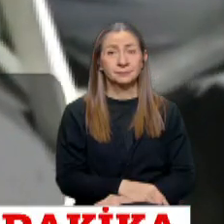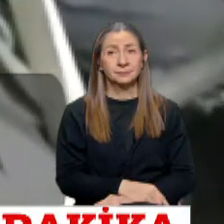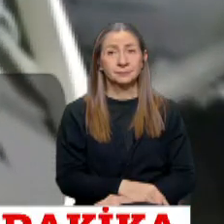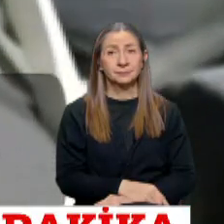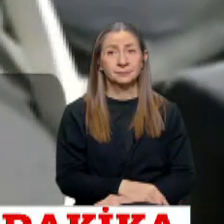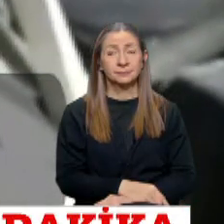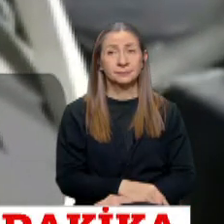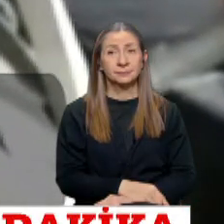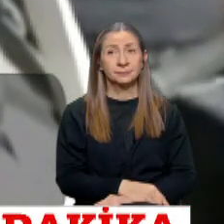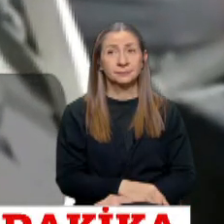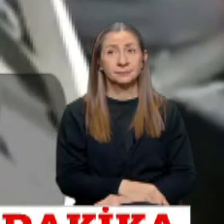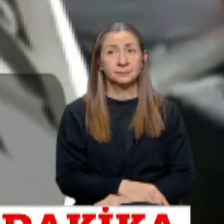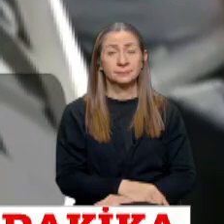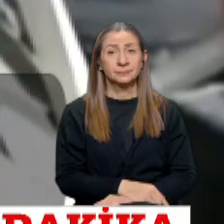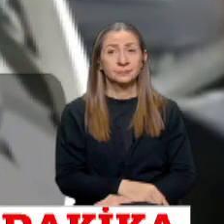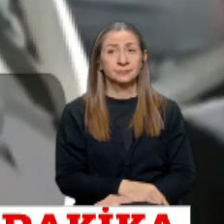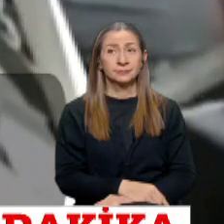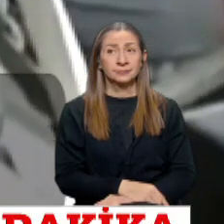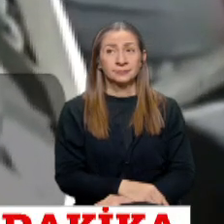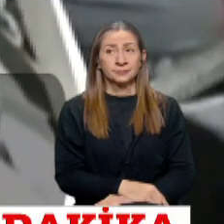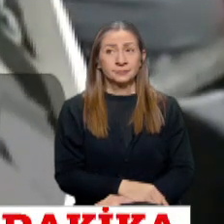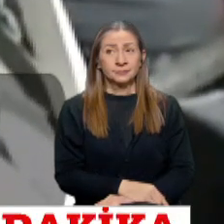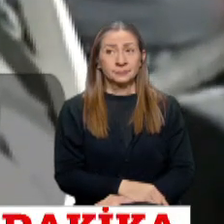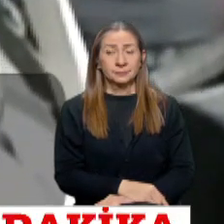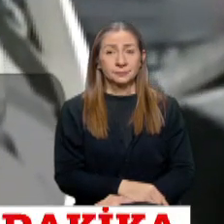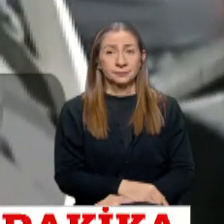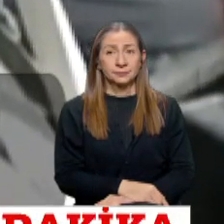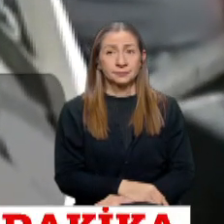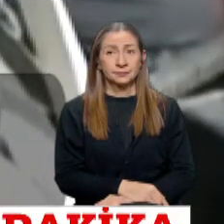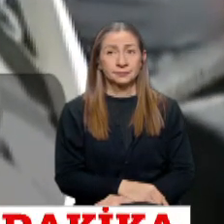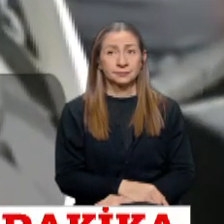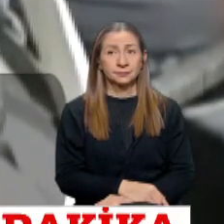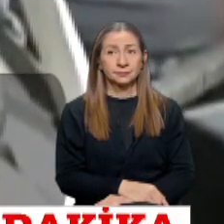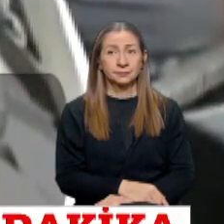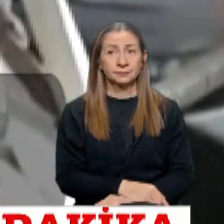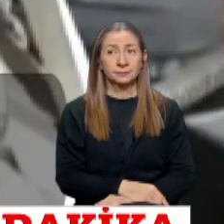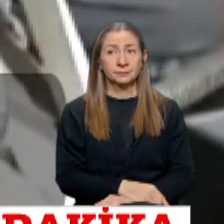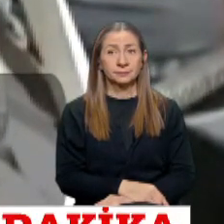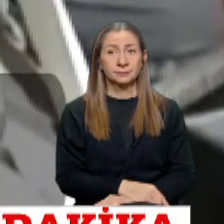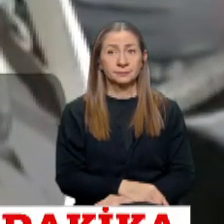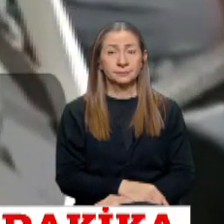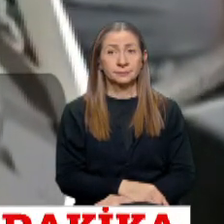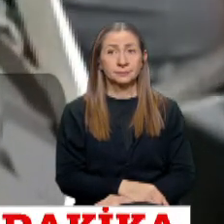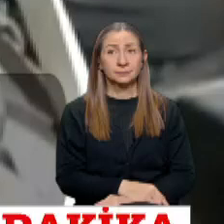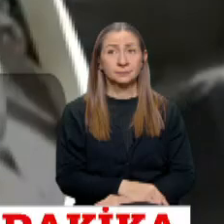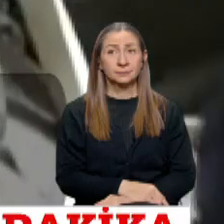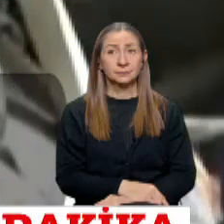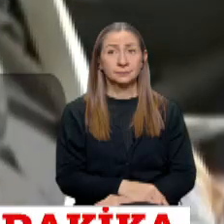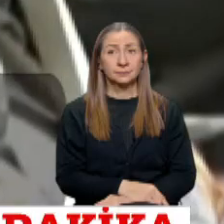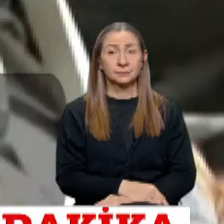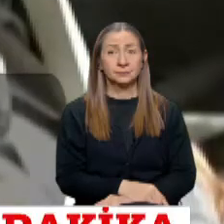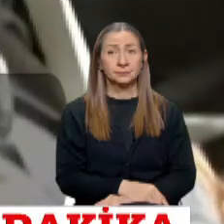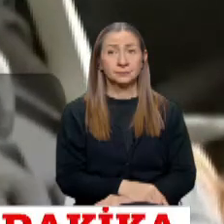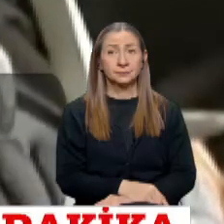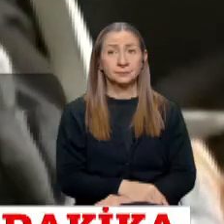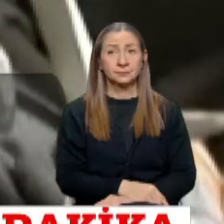Işığı görüyor musun? Ne tarafa? Tamam, sol diyor. Işığı görüyorsun, tamam bak. Işık geliyor. Biz seni alacağız, tamam mı?